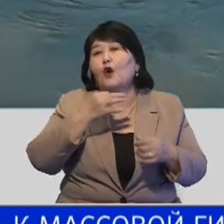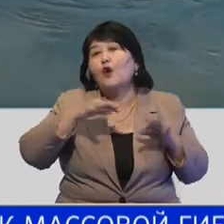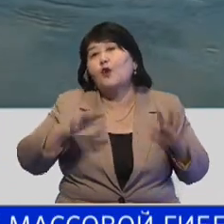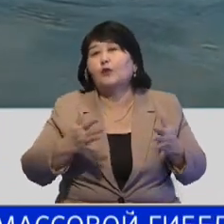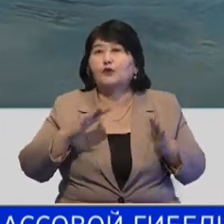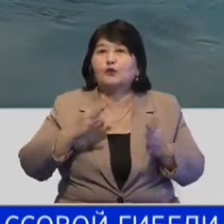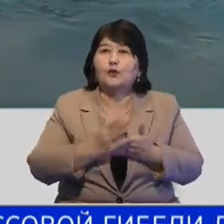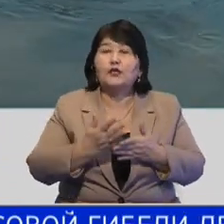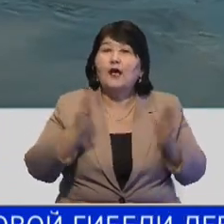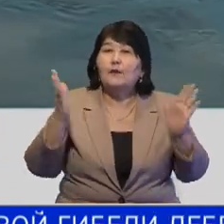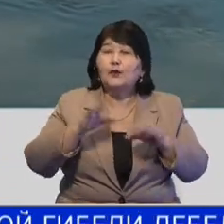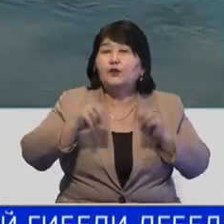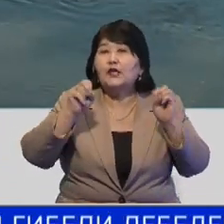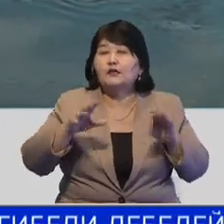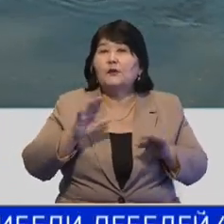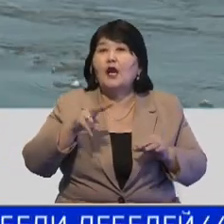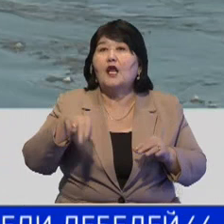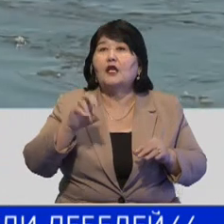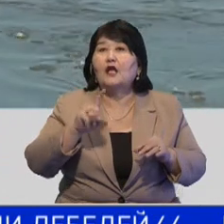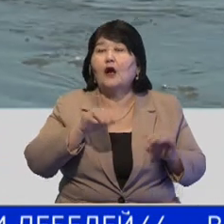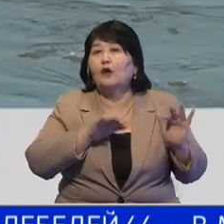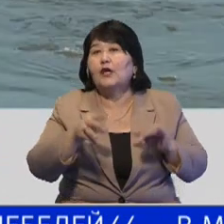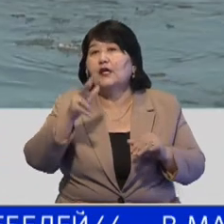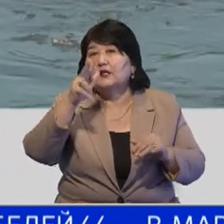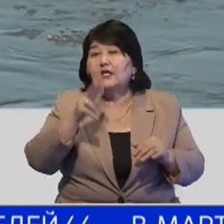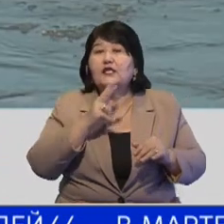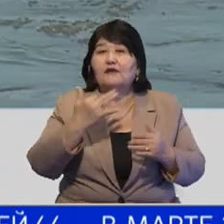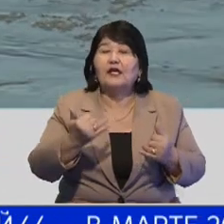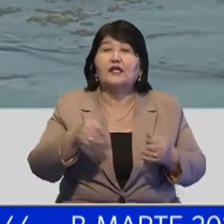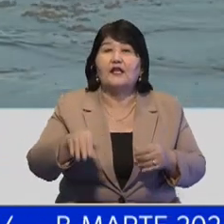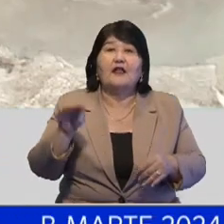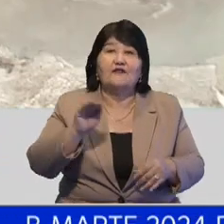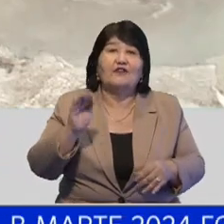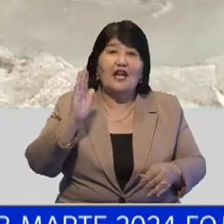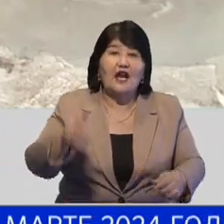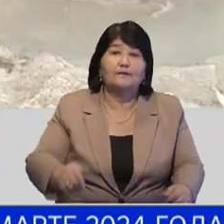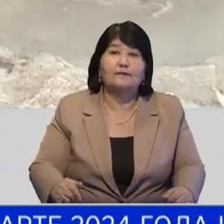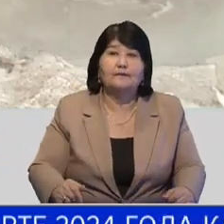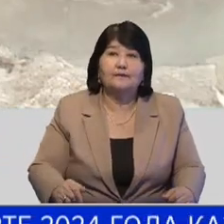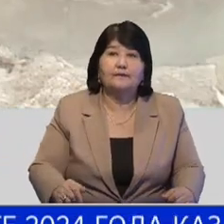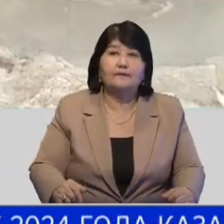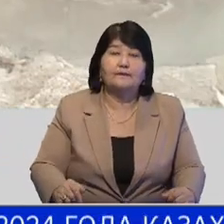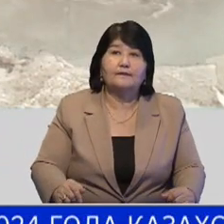ситуаци пром специалистов ожидается в третьем ф